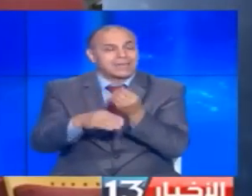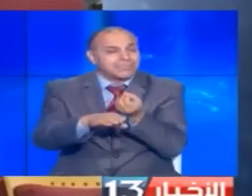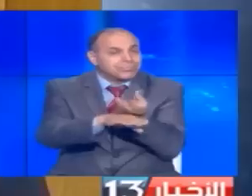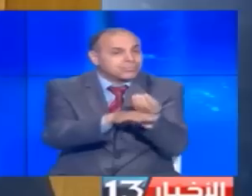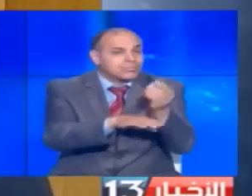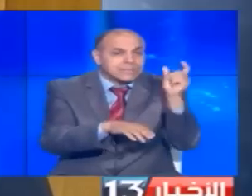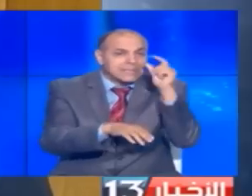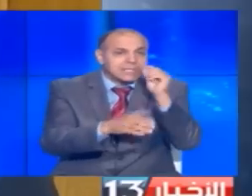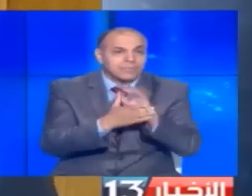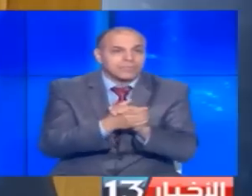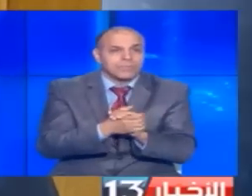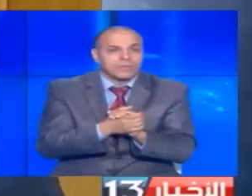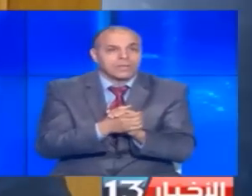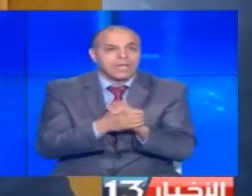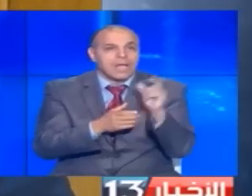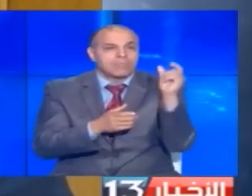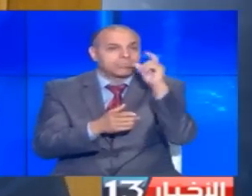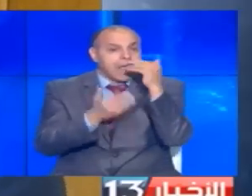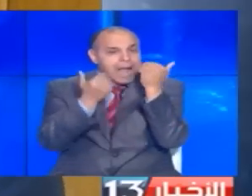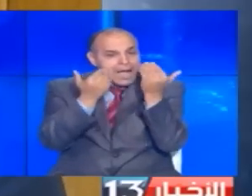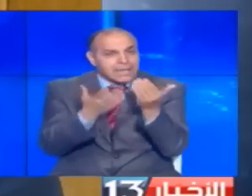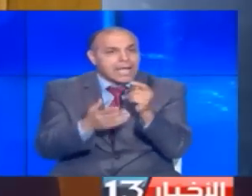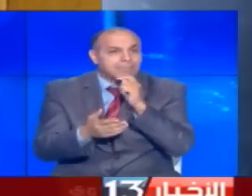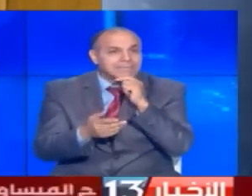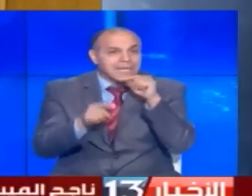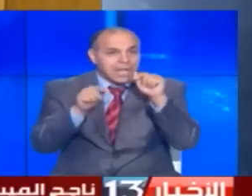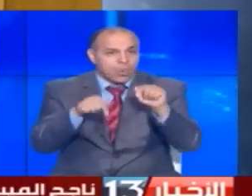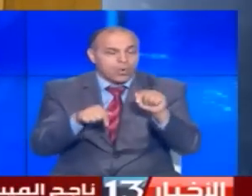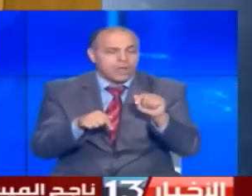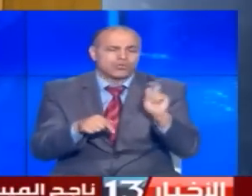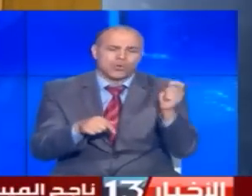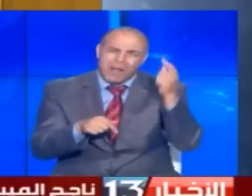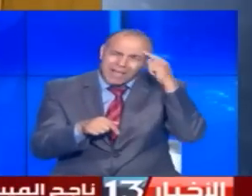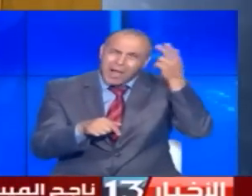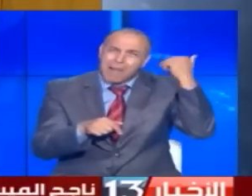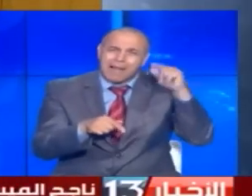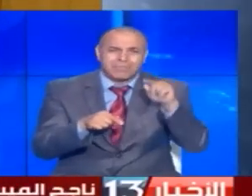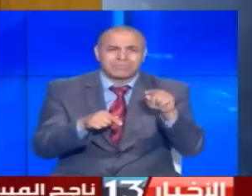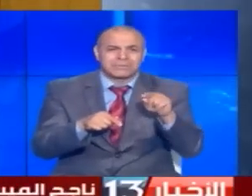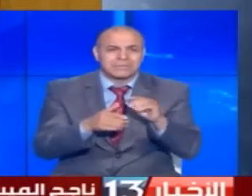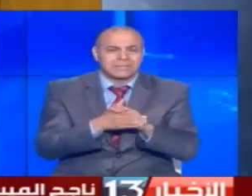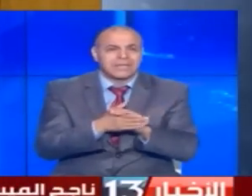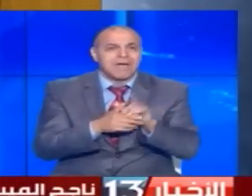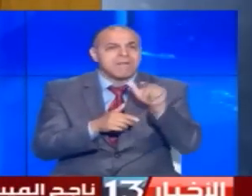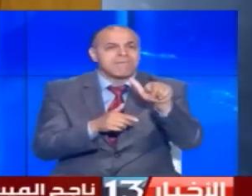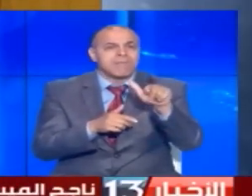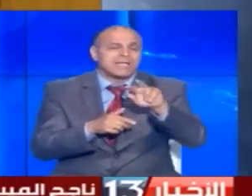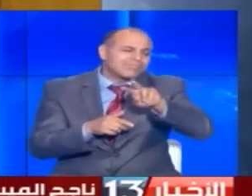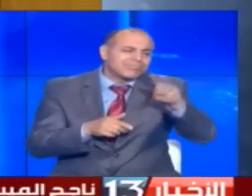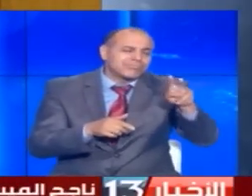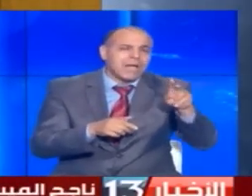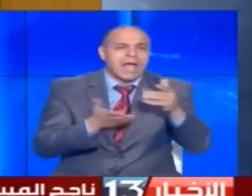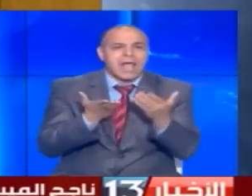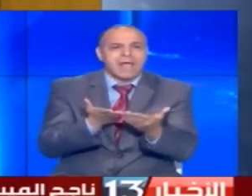الدينية. الطرح الإعلامي لمسألة التبرع بالأعضاء ما زالت إلى حد الآن كلاسيكية في تونس، باعتباره أنه ليس هناك تنويع في هذه الآليات الإعلامية على